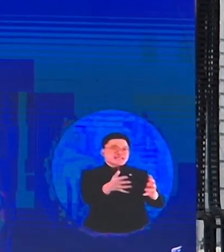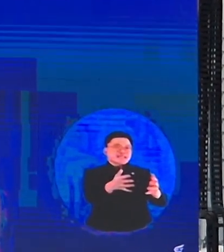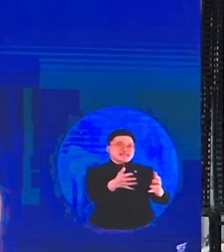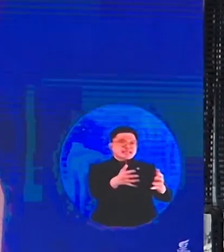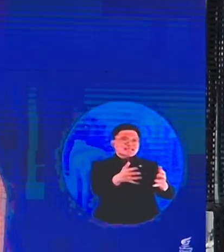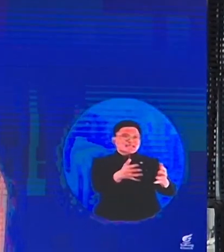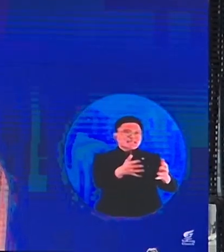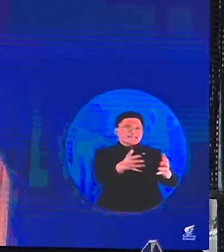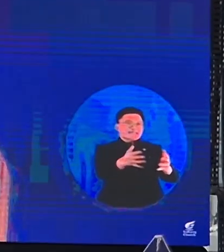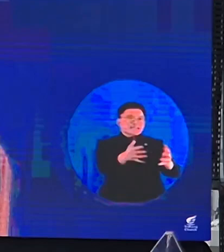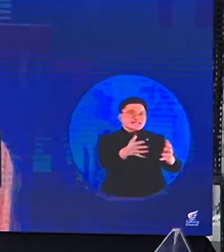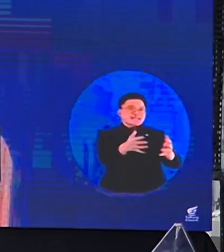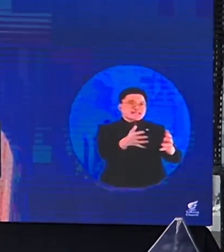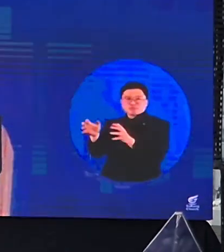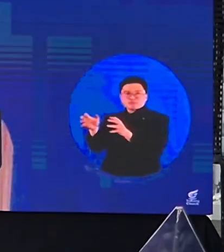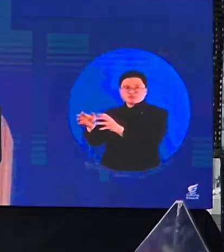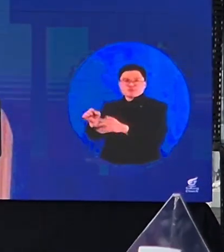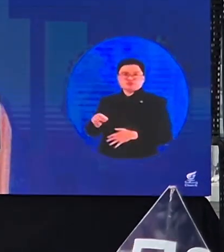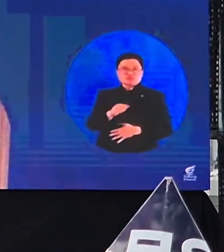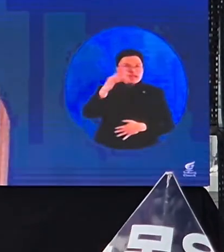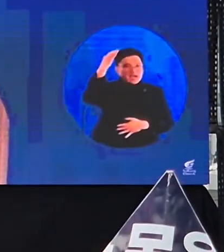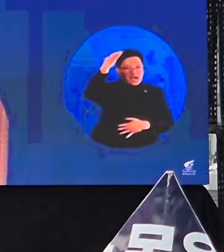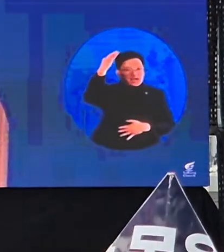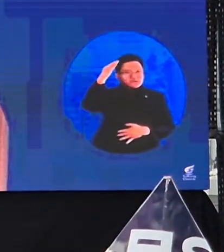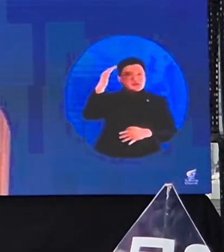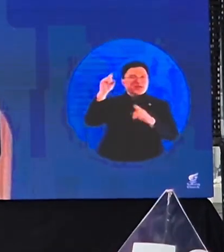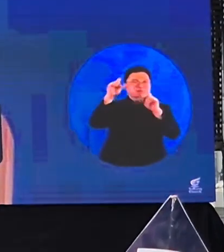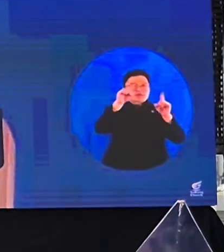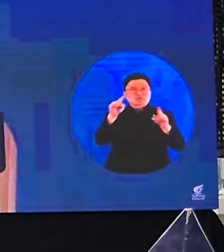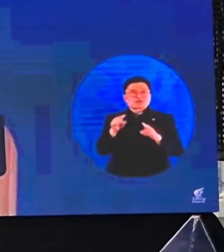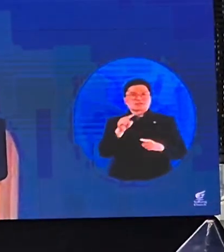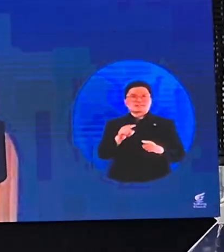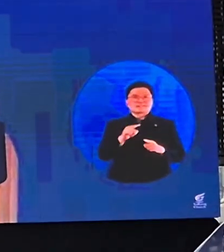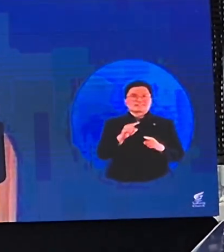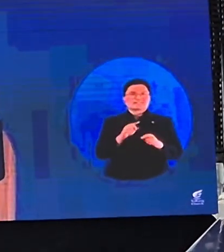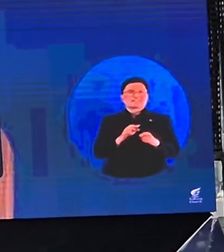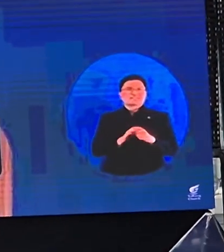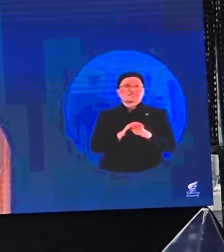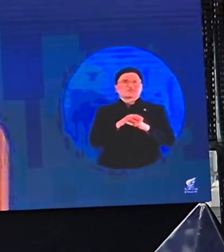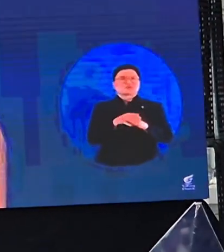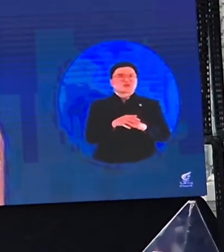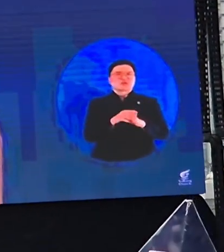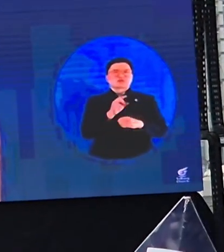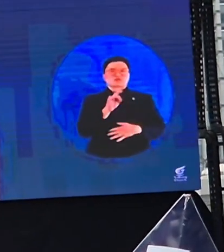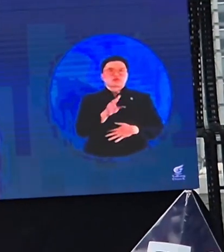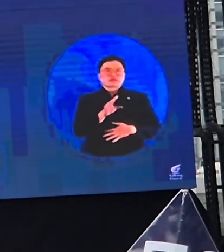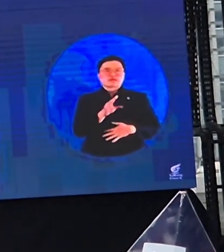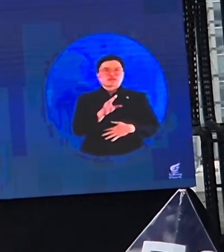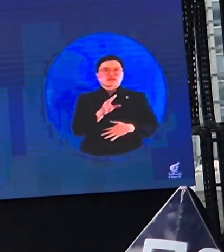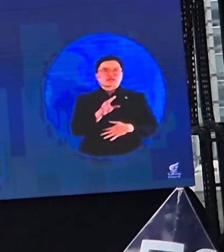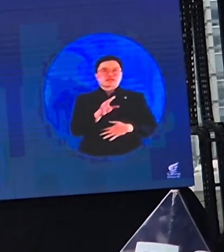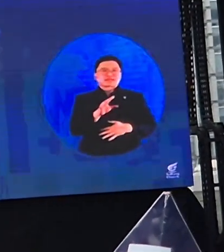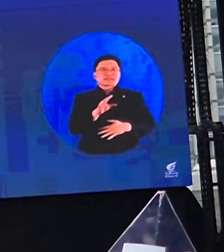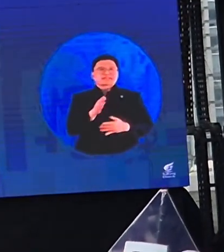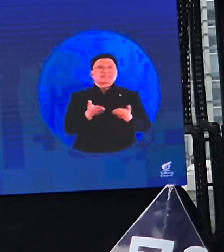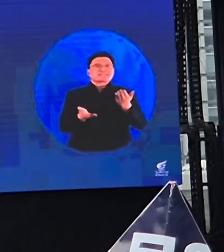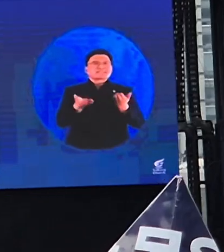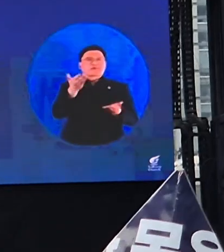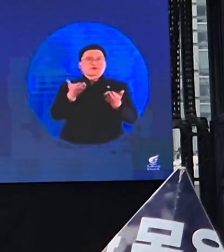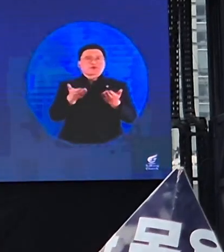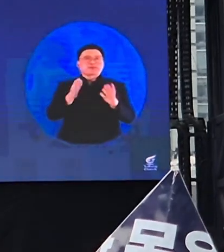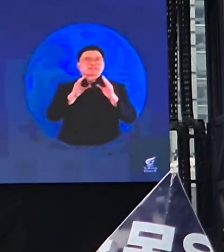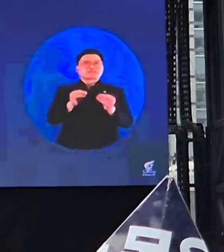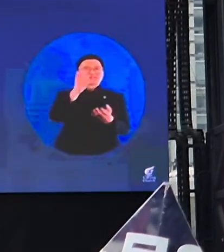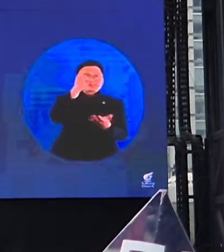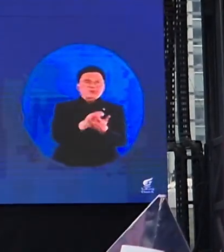바알에게 무릎 꿇지 않은 7천의 용사가 숨어져 있었듯이 여러분 오늘 여기 모인 우리만 이곳에 있는